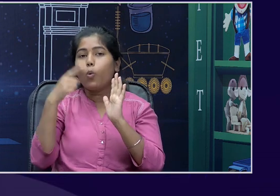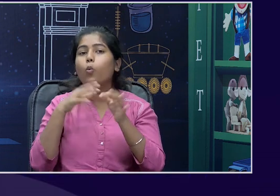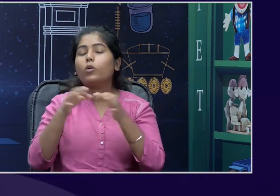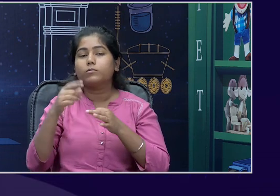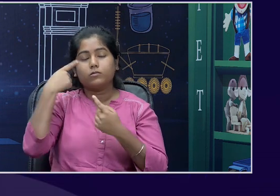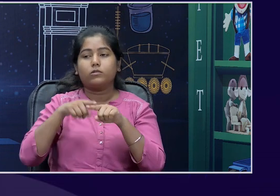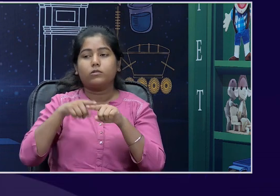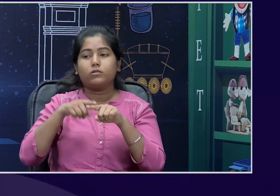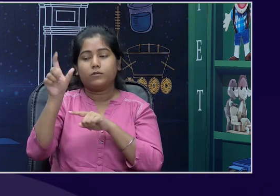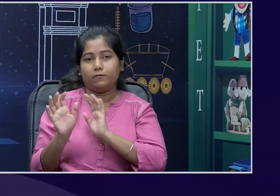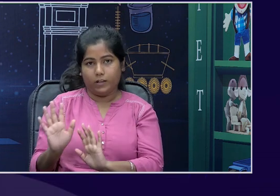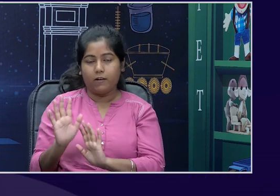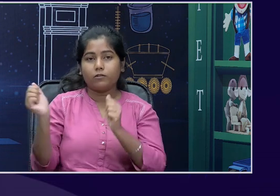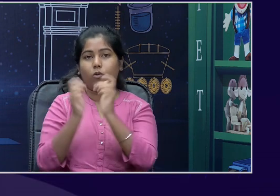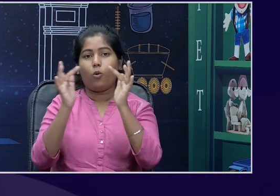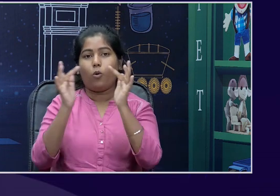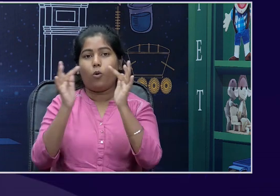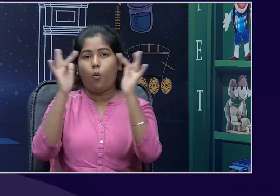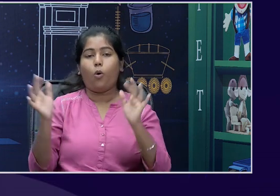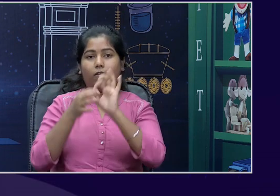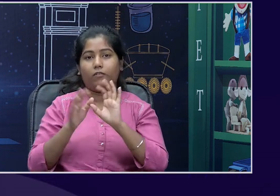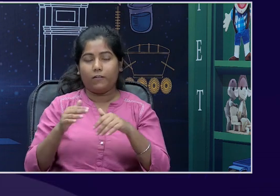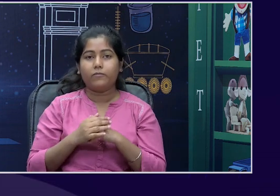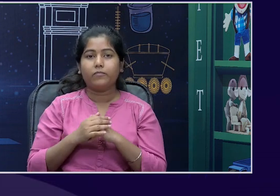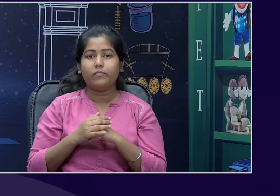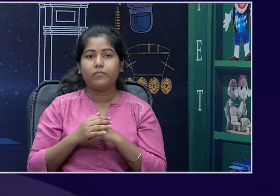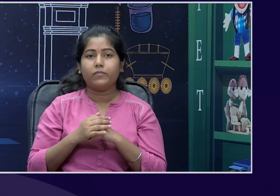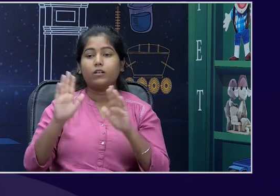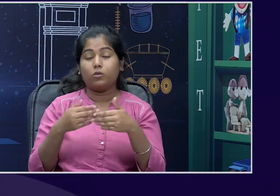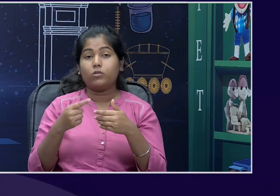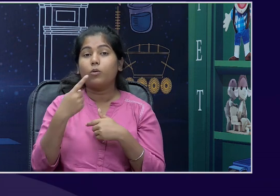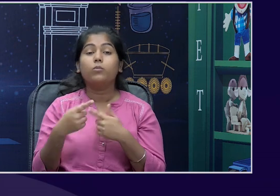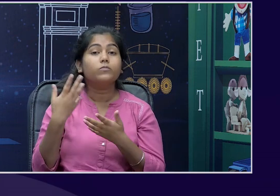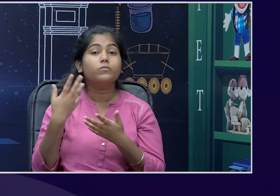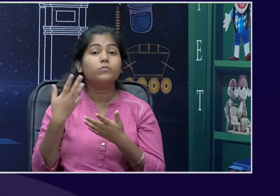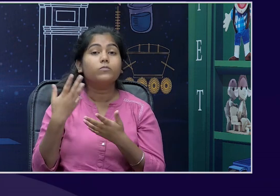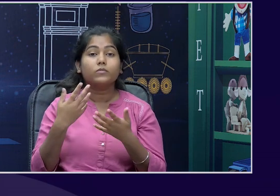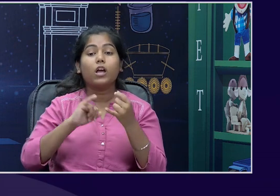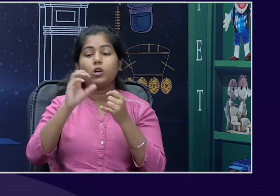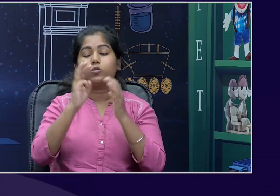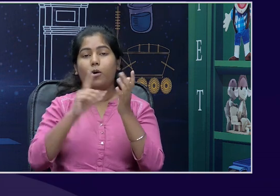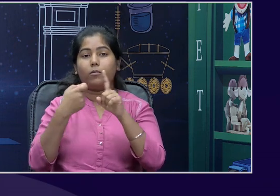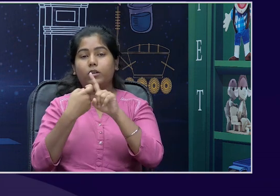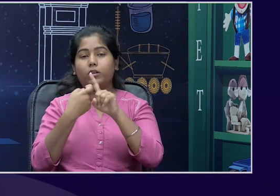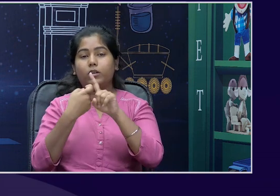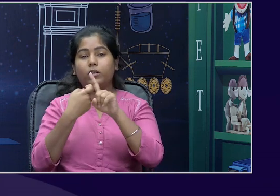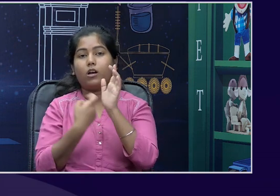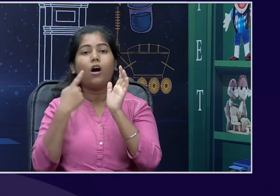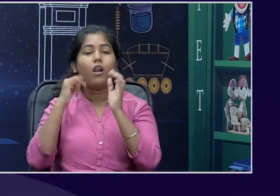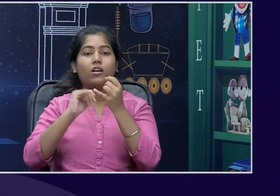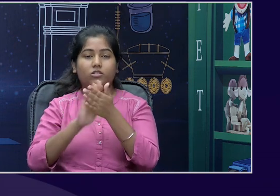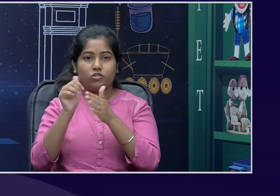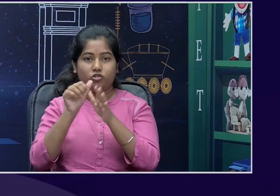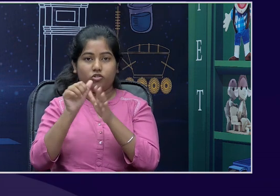हमारे साथ इस समय जुड़ चुके हैं। चलिए उनसे परिचय लेते हैं। आप हैं मिस्टर सोम कृष्ण, आप कोर्स कोऑर्डिनेटर कम लेक्चरर हैं रेड